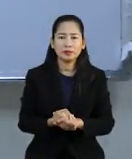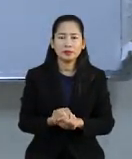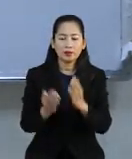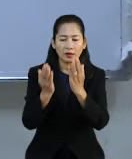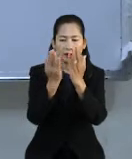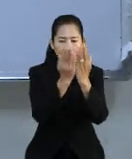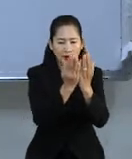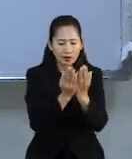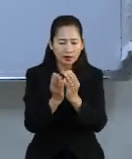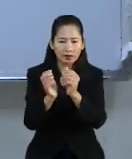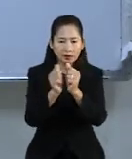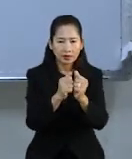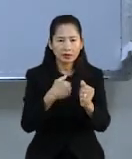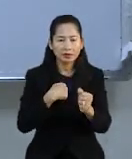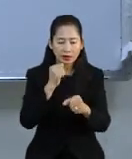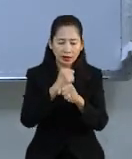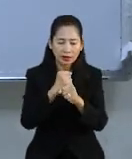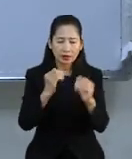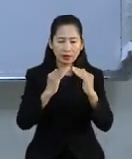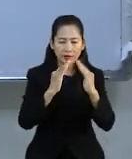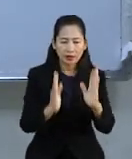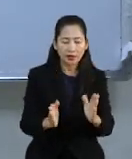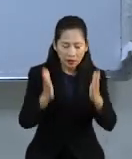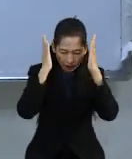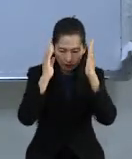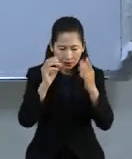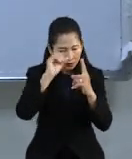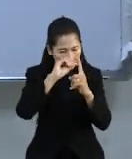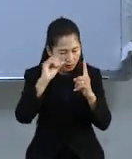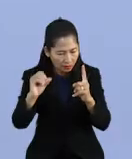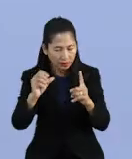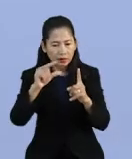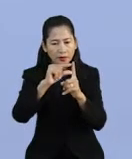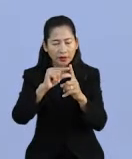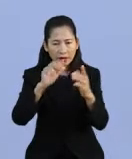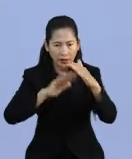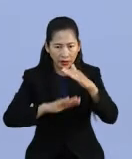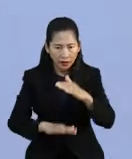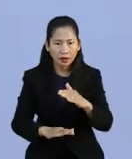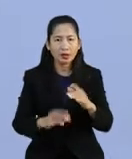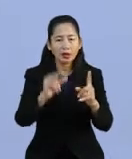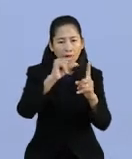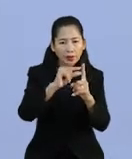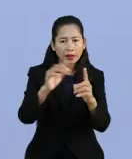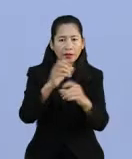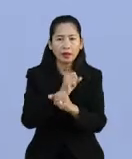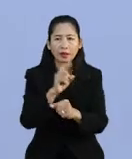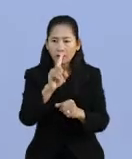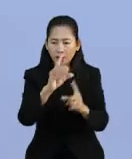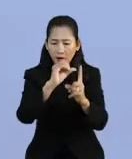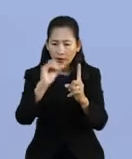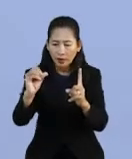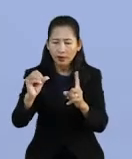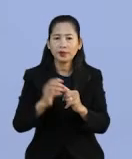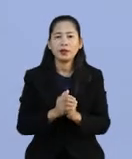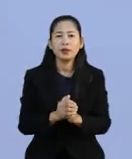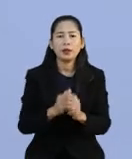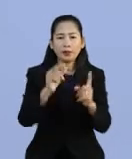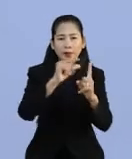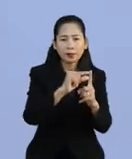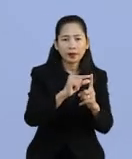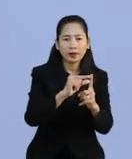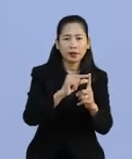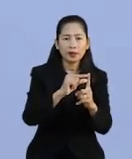xong ăn cho mình nẹt cừu còn cái cáp tè cho tay là bà nâng bia khẳng cao không mùi bia ở bàn môi là bà chả chẳng do